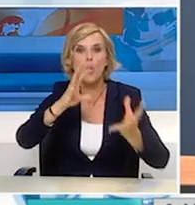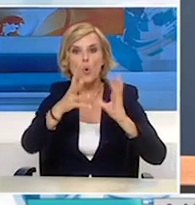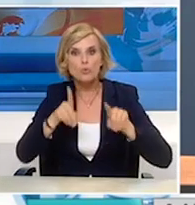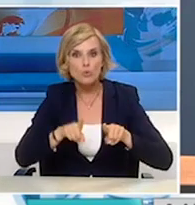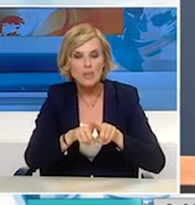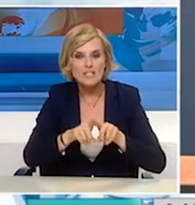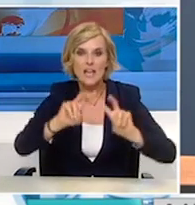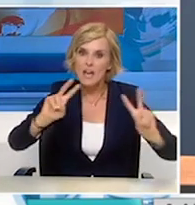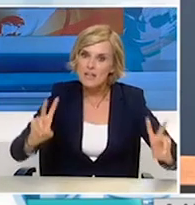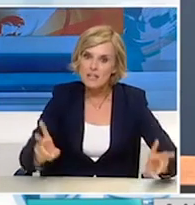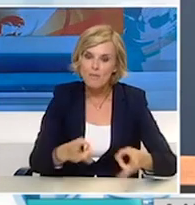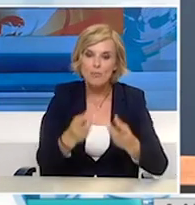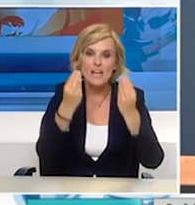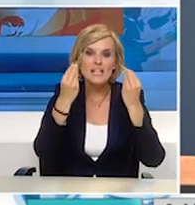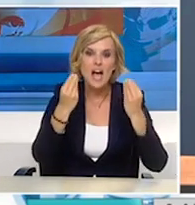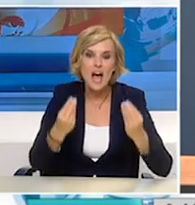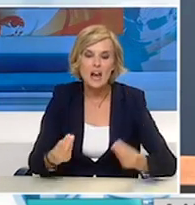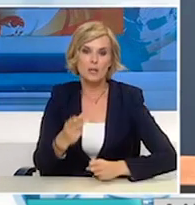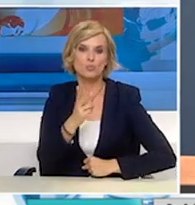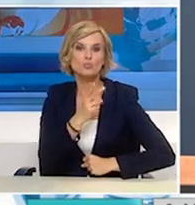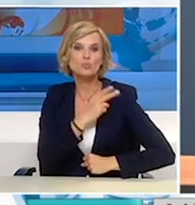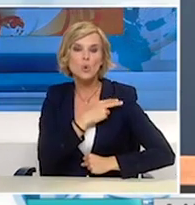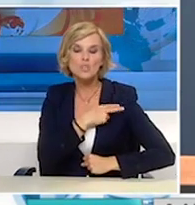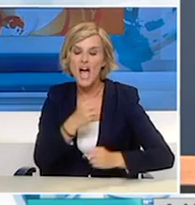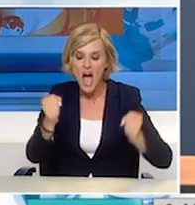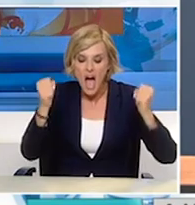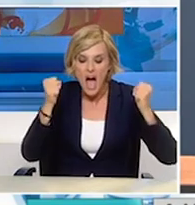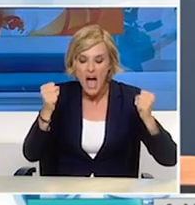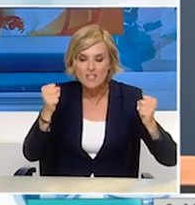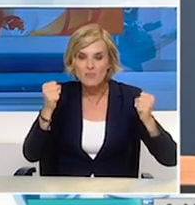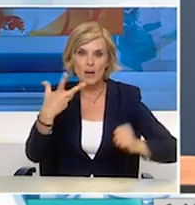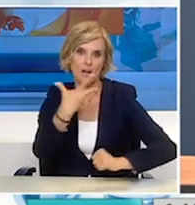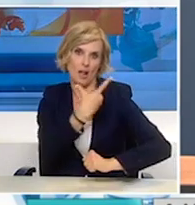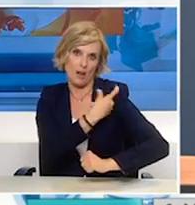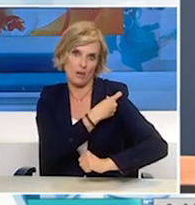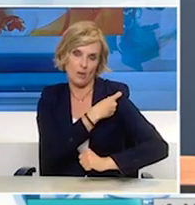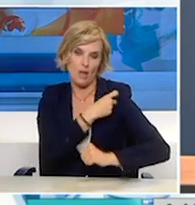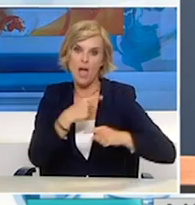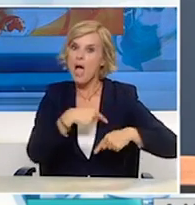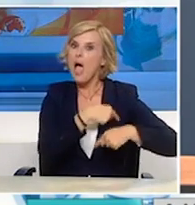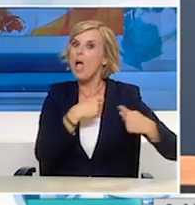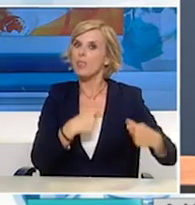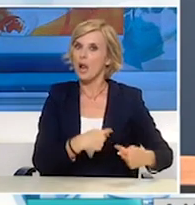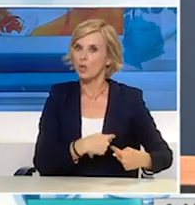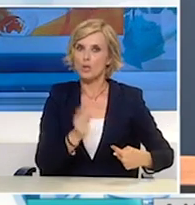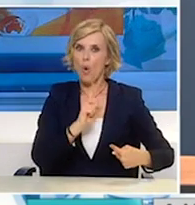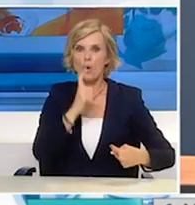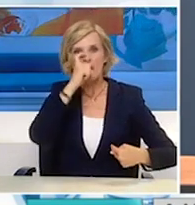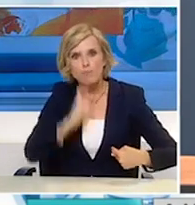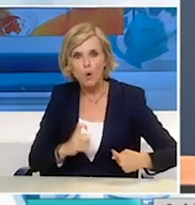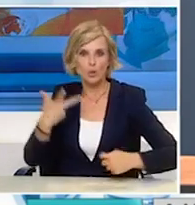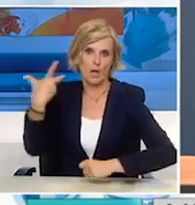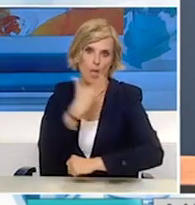καλύτερα και ασφαλέστερα αποτελεσματικά εμβόλια, τα οποία βέβαια εθελοντικά θα τα πάρουν οι άνθρωποι, δεν θα υποχρεώσει κανένα με το ζόρι να πάρει